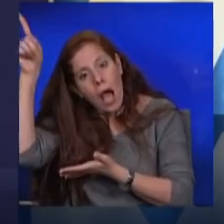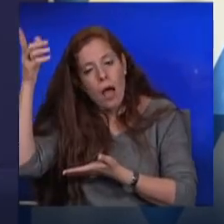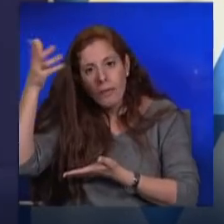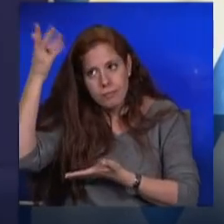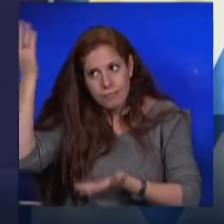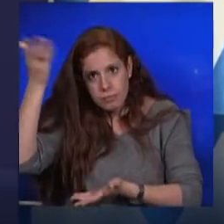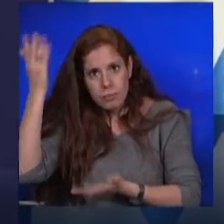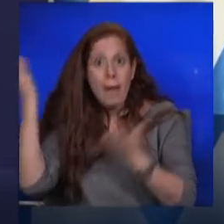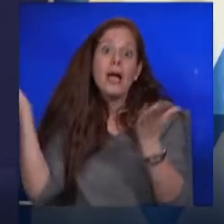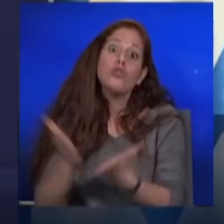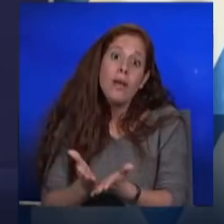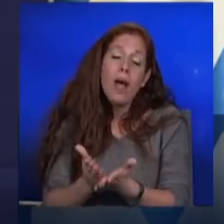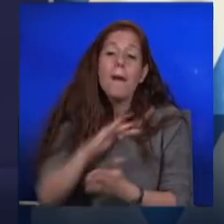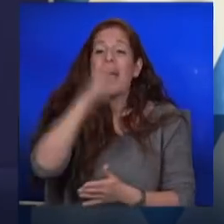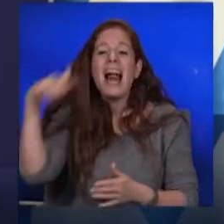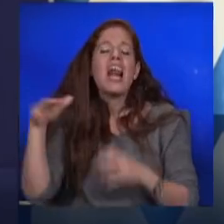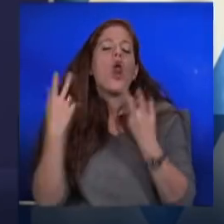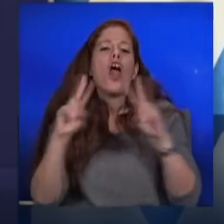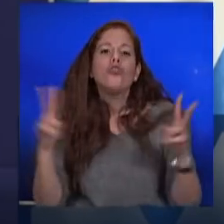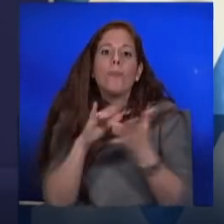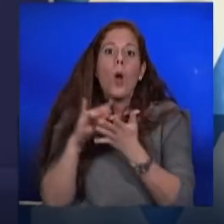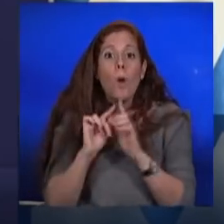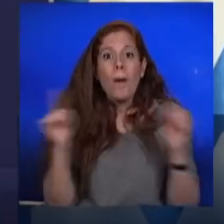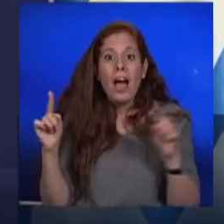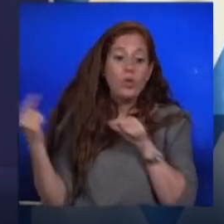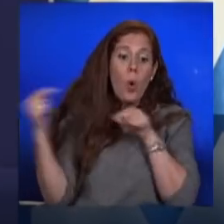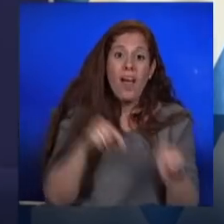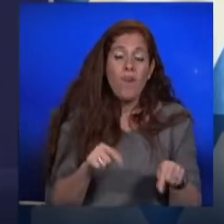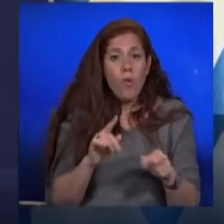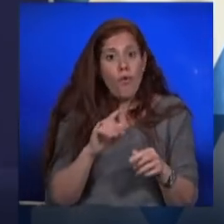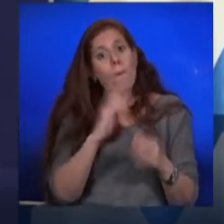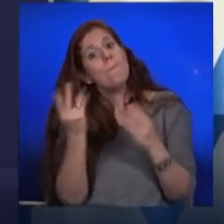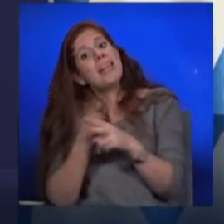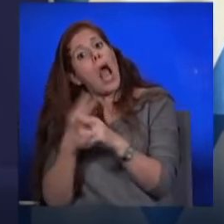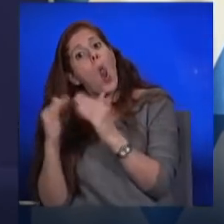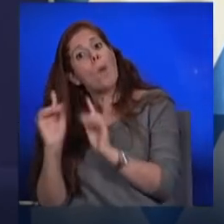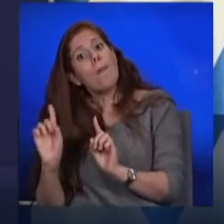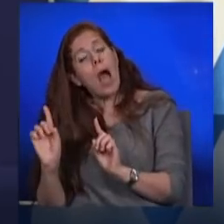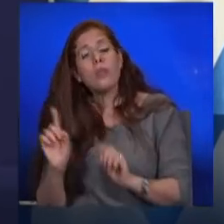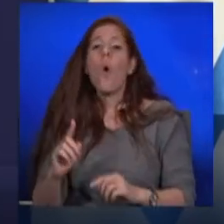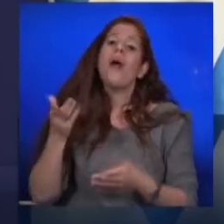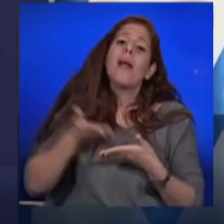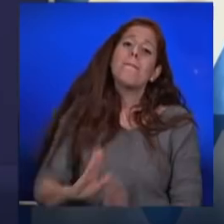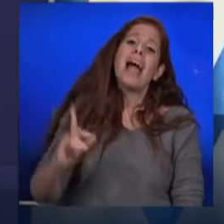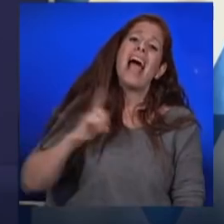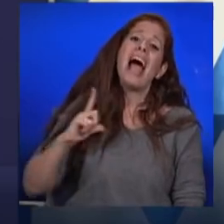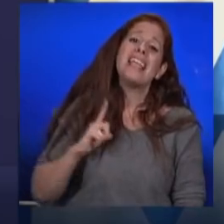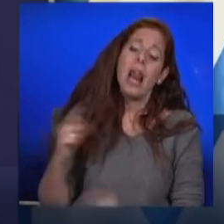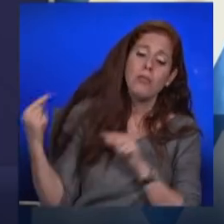בבאר שבע, בגליל, לא חשוב, בכל מקום אחר, ולא נמצא בבית. או את הבת החיילת, כי אתם צריכים להבין,